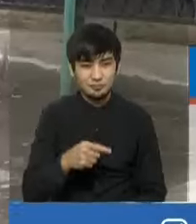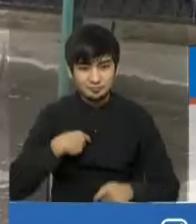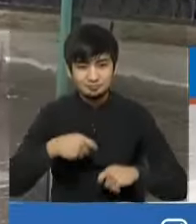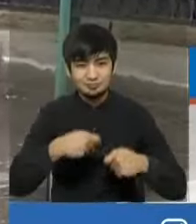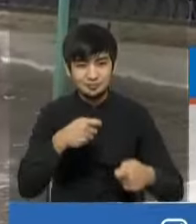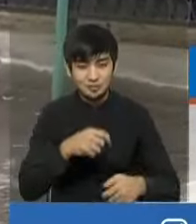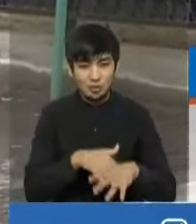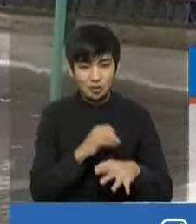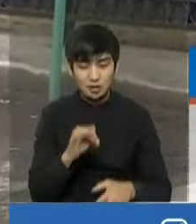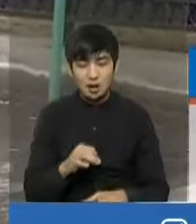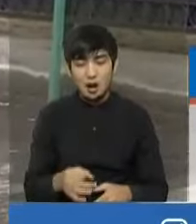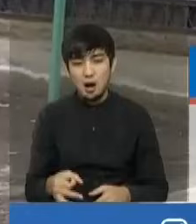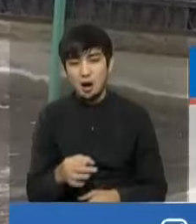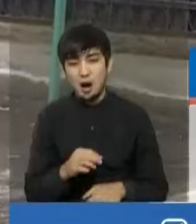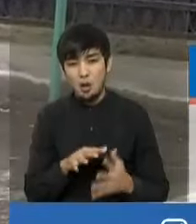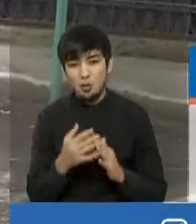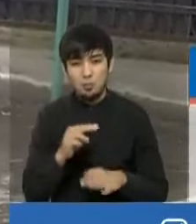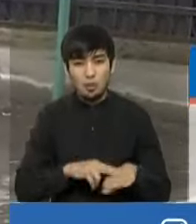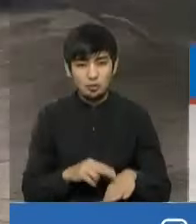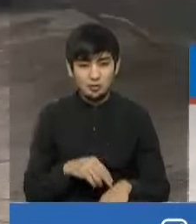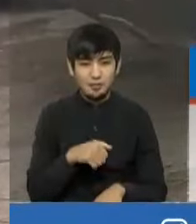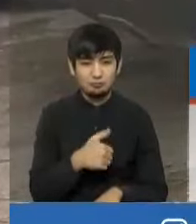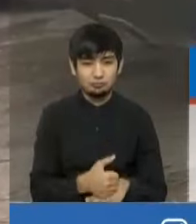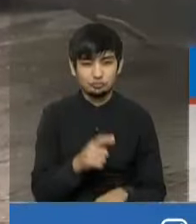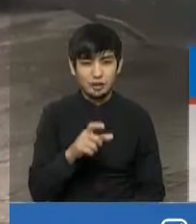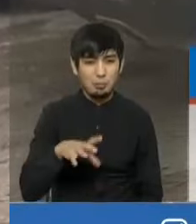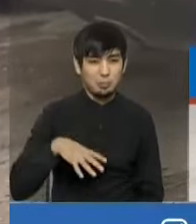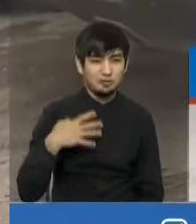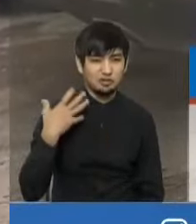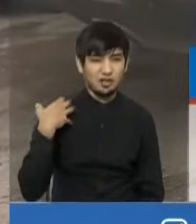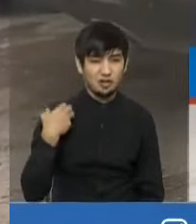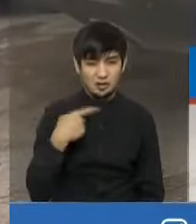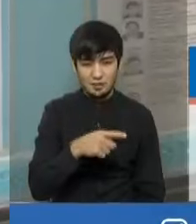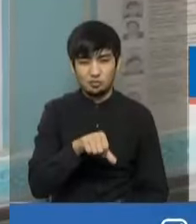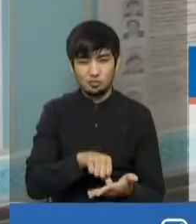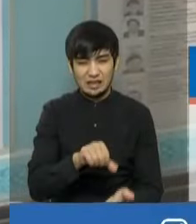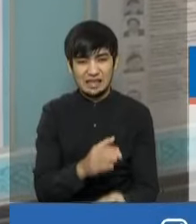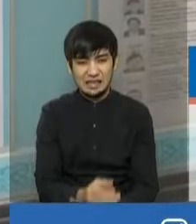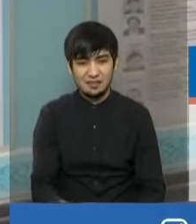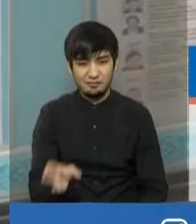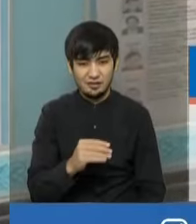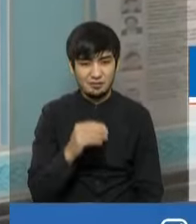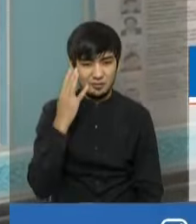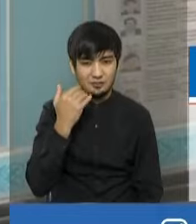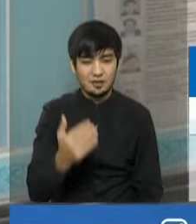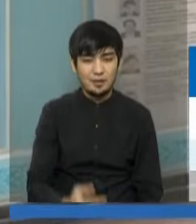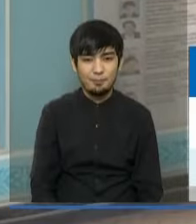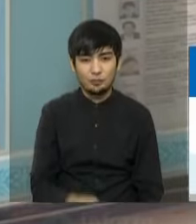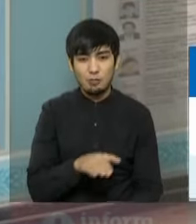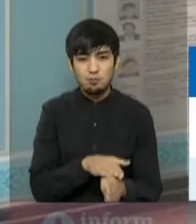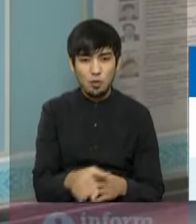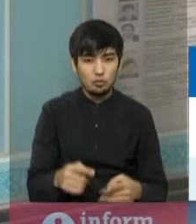ұрлыққа ауылдағы полиция бөлімі экс-бастығының қатысы бар деп топшалайды. Бұлар бізге толыққанды, бізге жауап